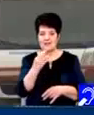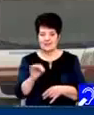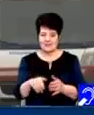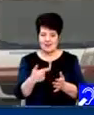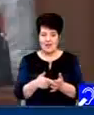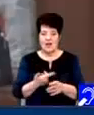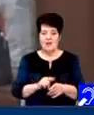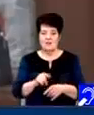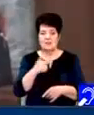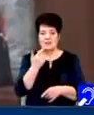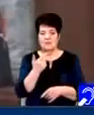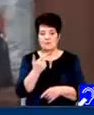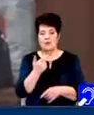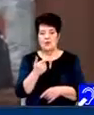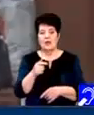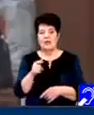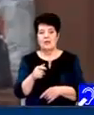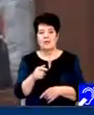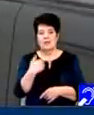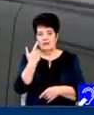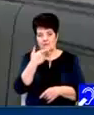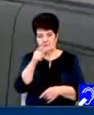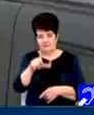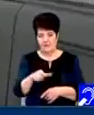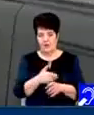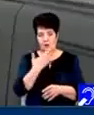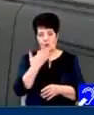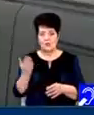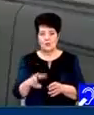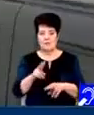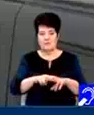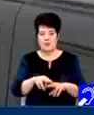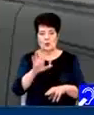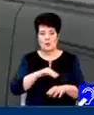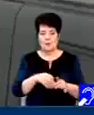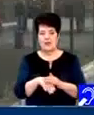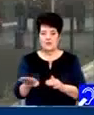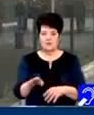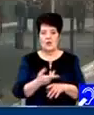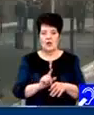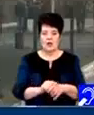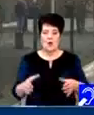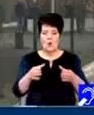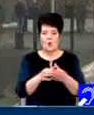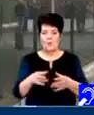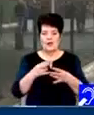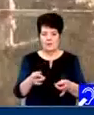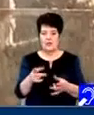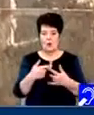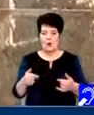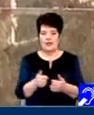spune în comunicatul SBU. Recent, individul și-a executat ultima condamnare, iar după ieșire planifica să creeze o grupare